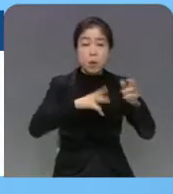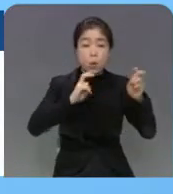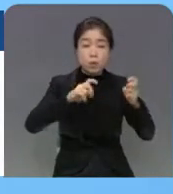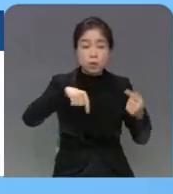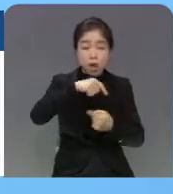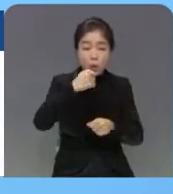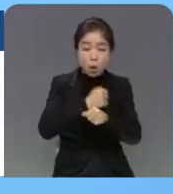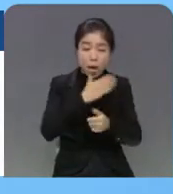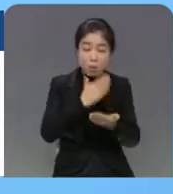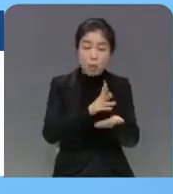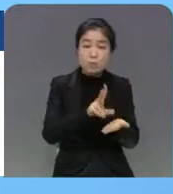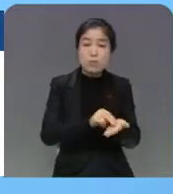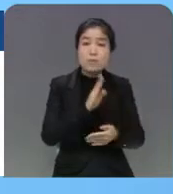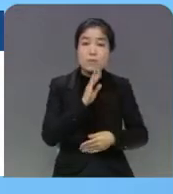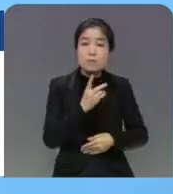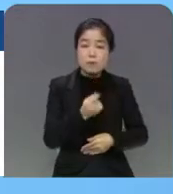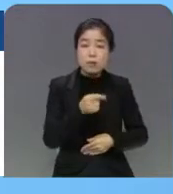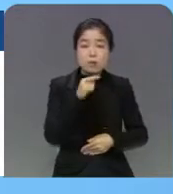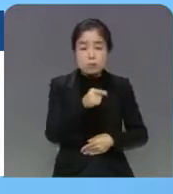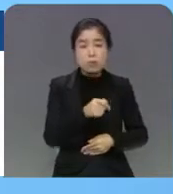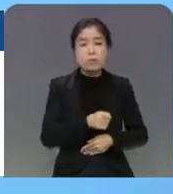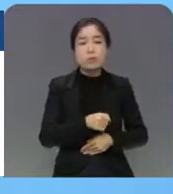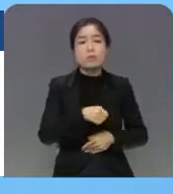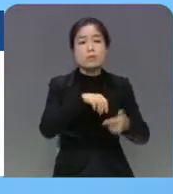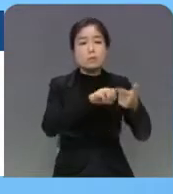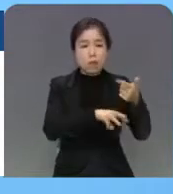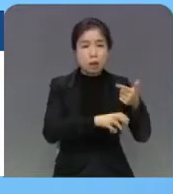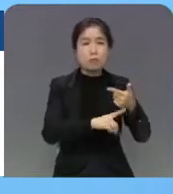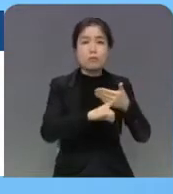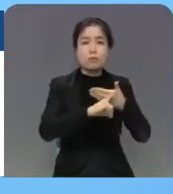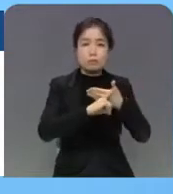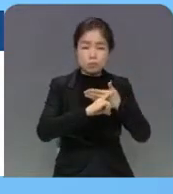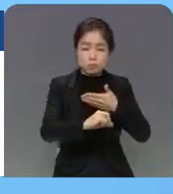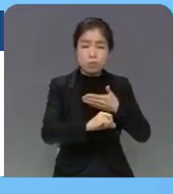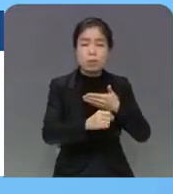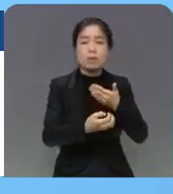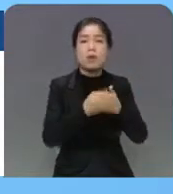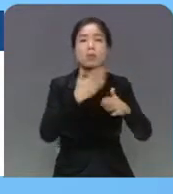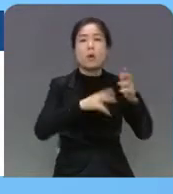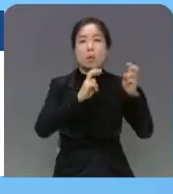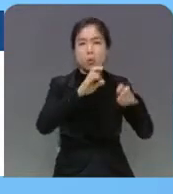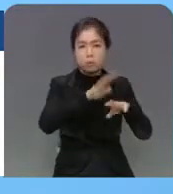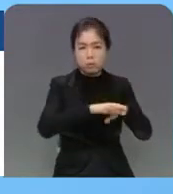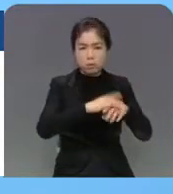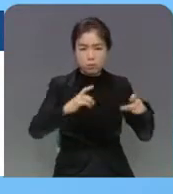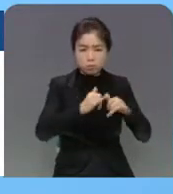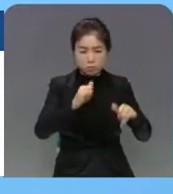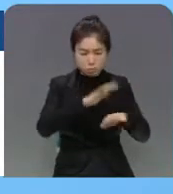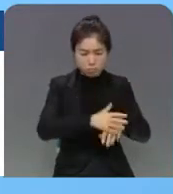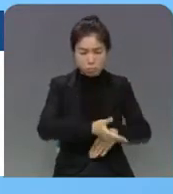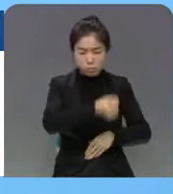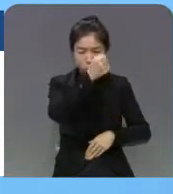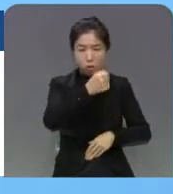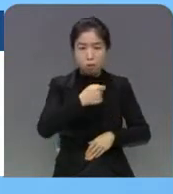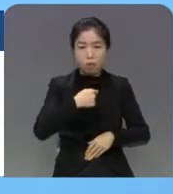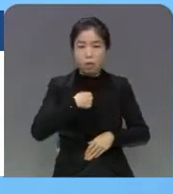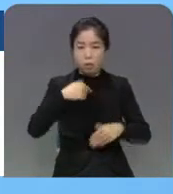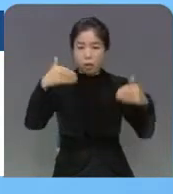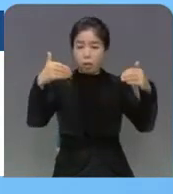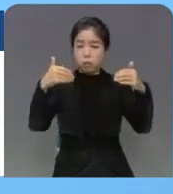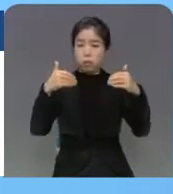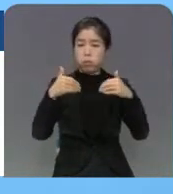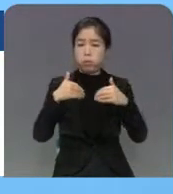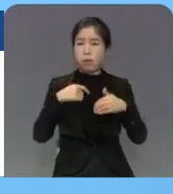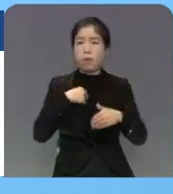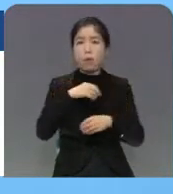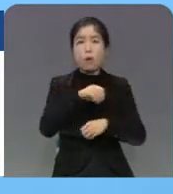문제 아니에요, 1차적으로. 아, 그거는 나주시하고 지역 난방공사하고 지역 주민들이 결정할 문제지.